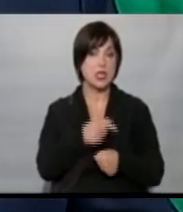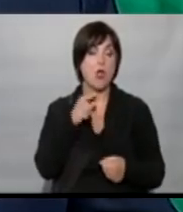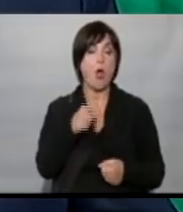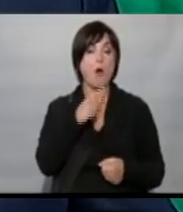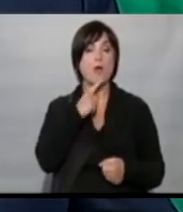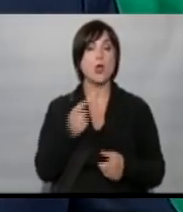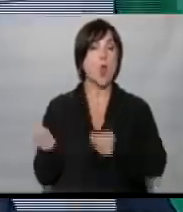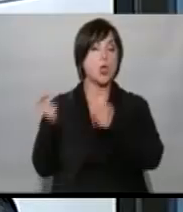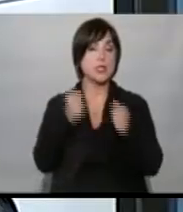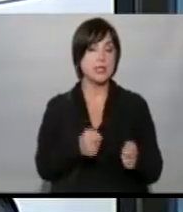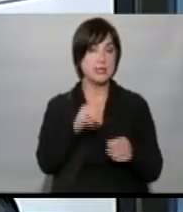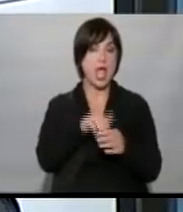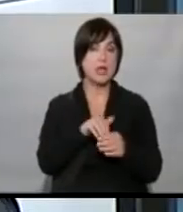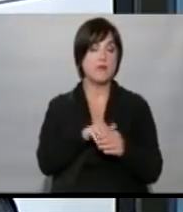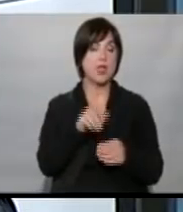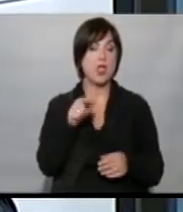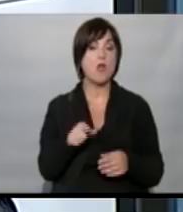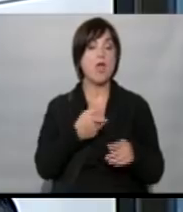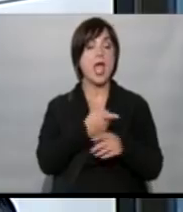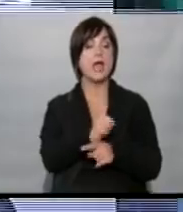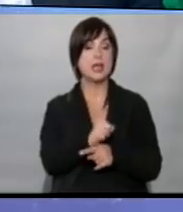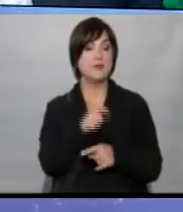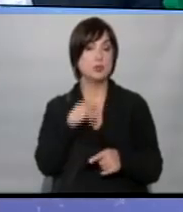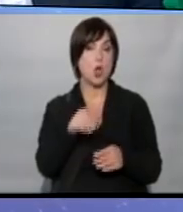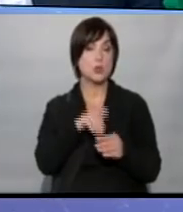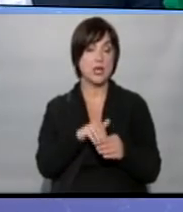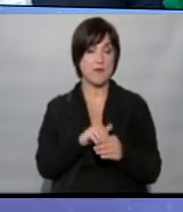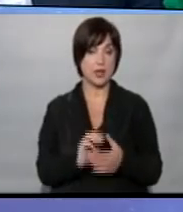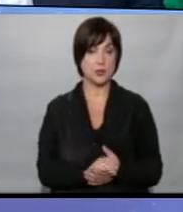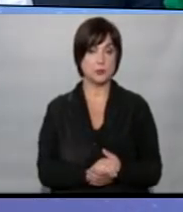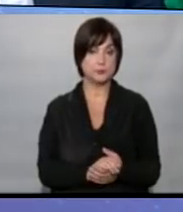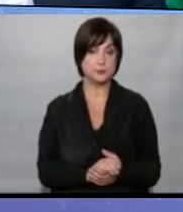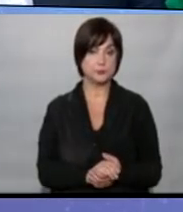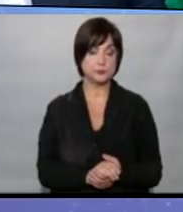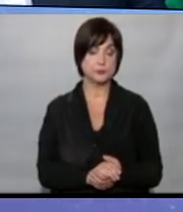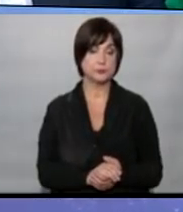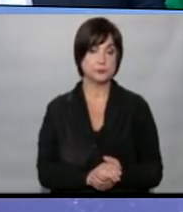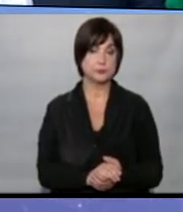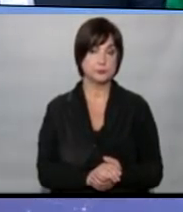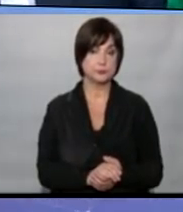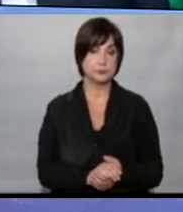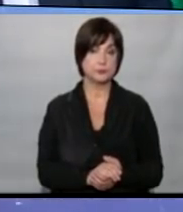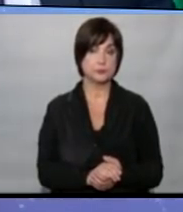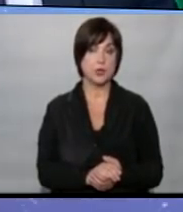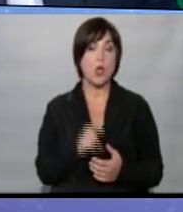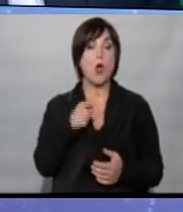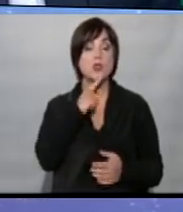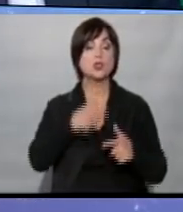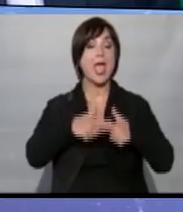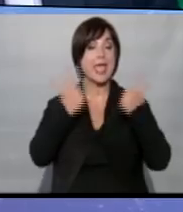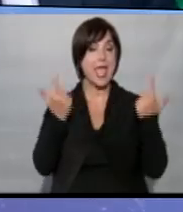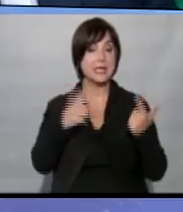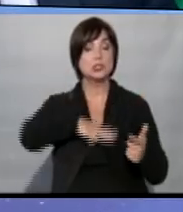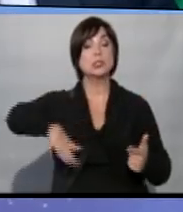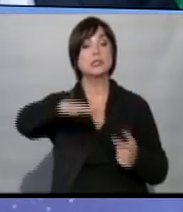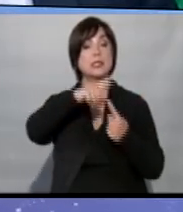импликации што ги донесува референдумот и овие резултати од референдумот. Да. Видете, она што е јасно е дека